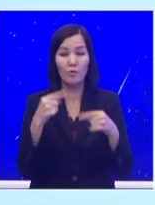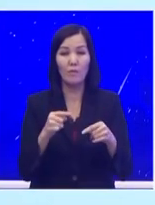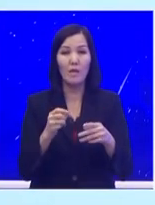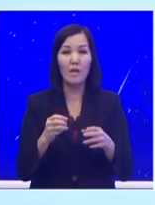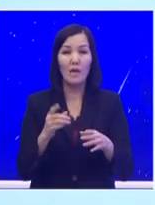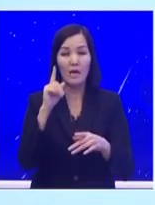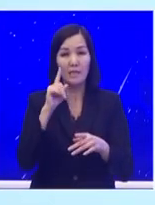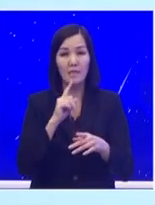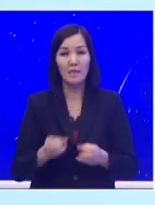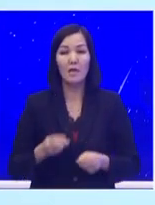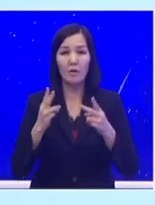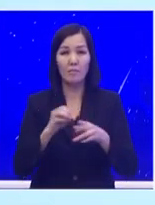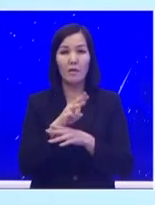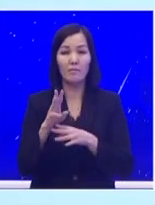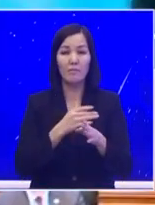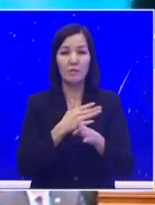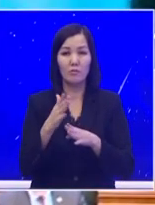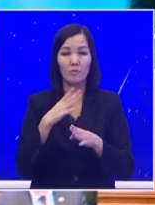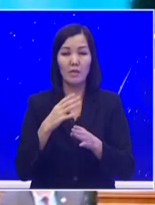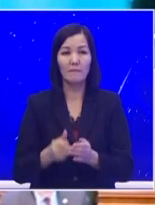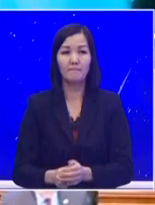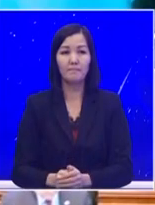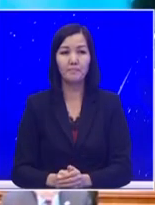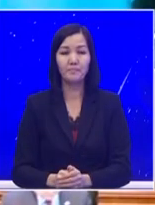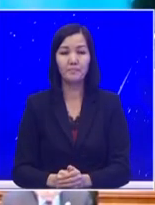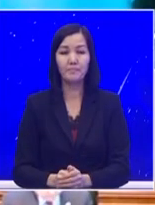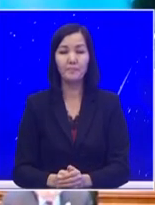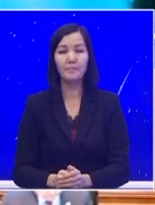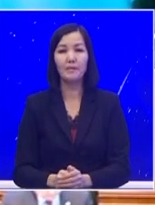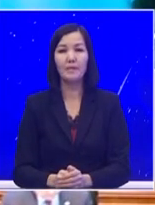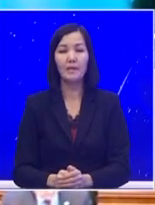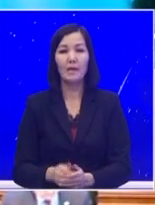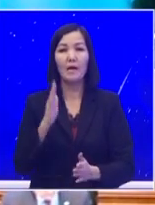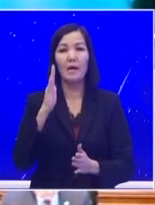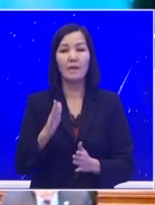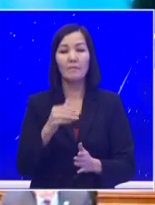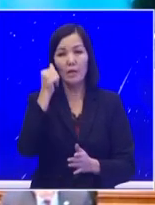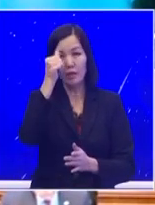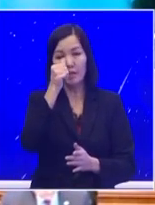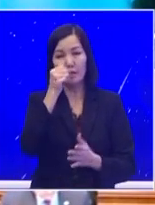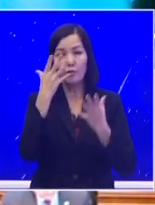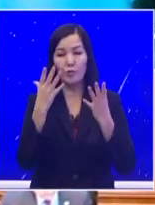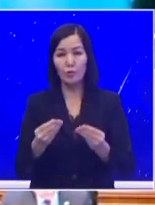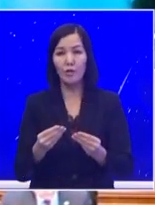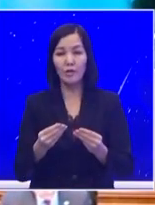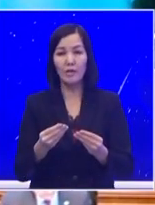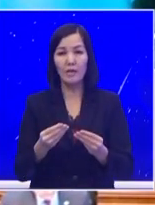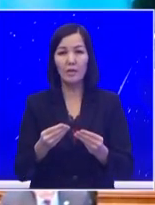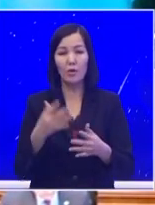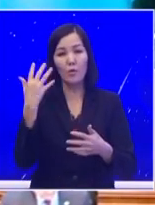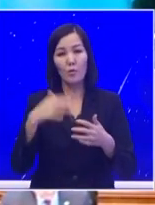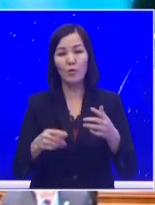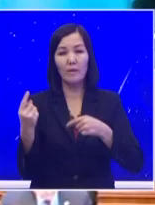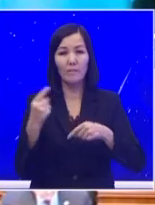қауіпсіздікті қамтамасыз етуге жұмсалмақ. Ағымдағы кезеңде орта бизнесті тексерулердің санын төмендету